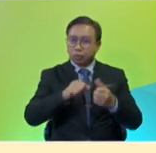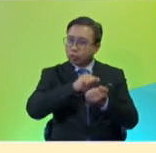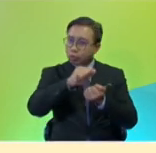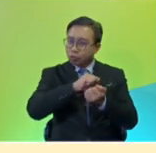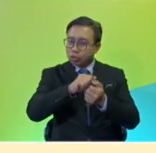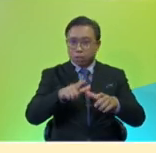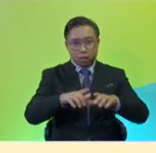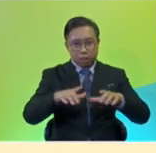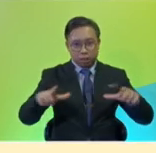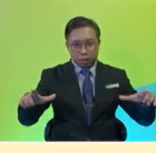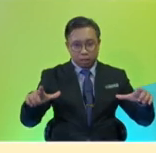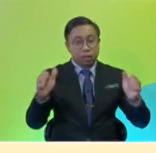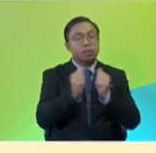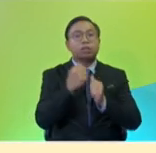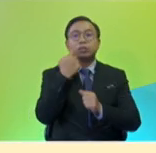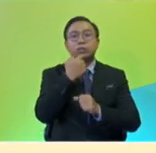siapa, Kanshin?